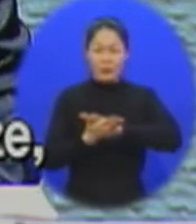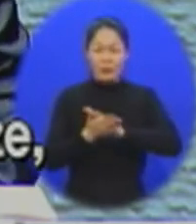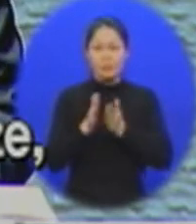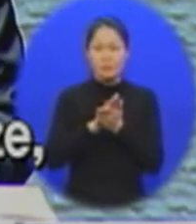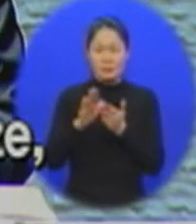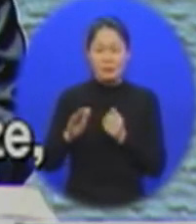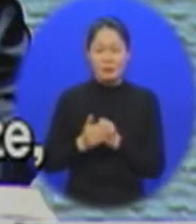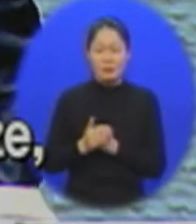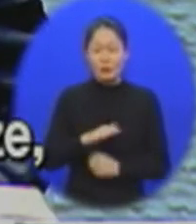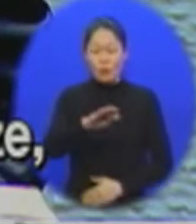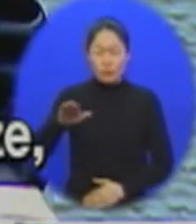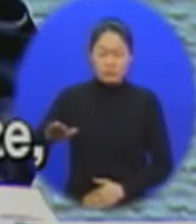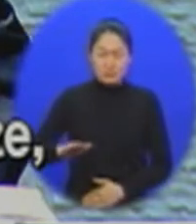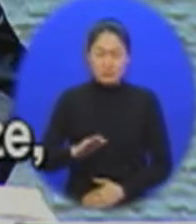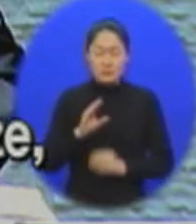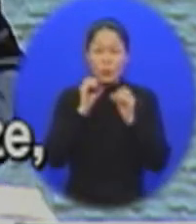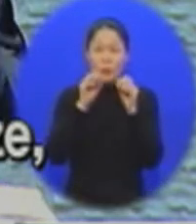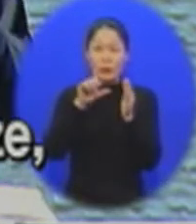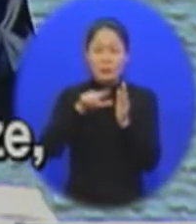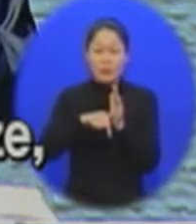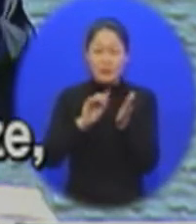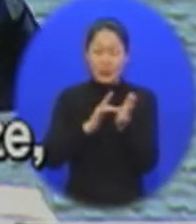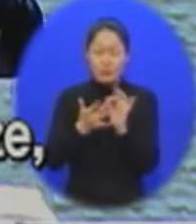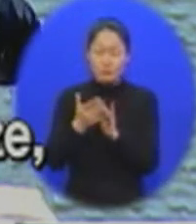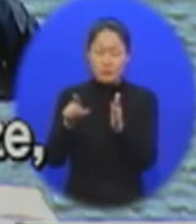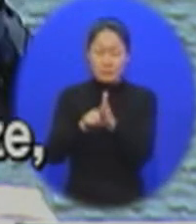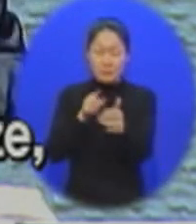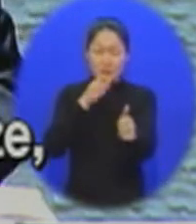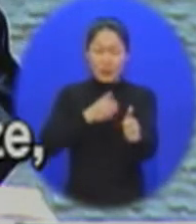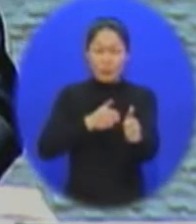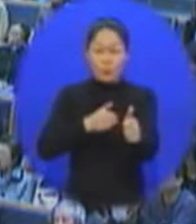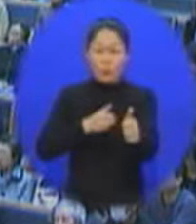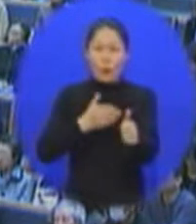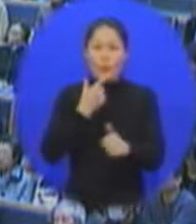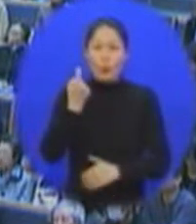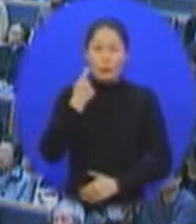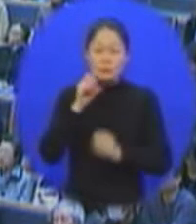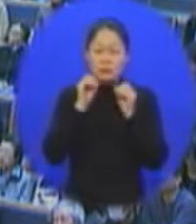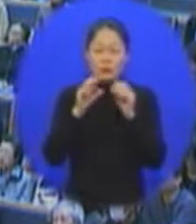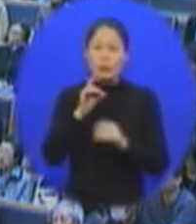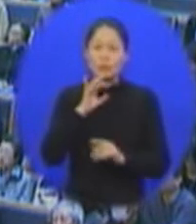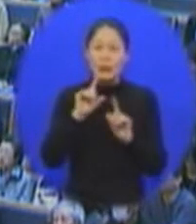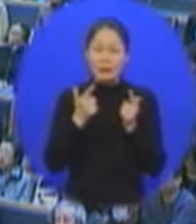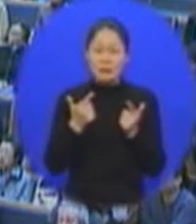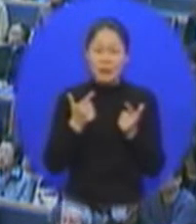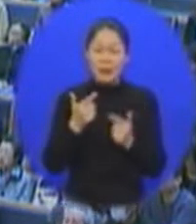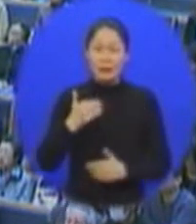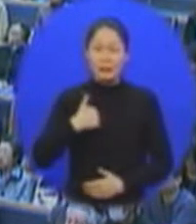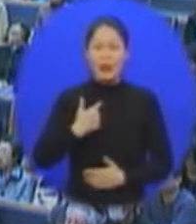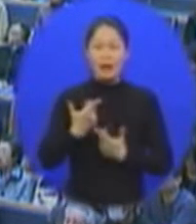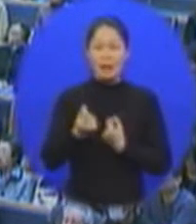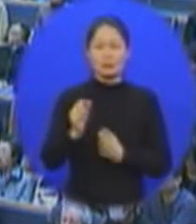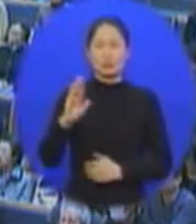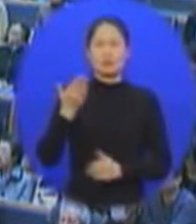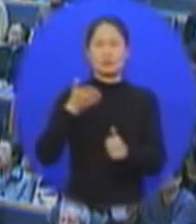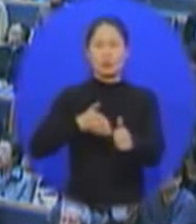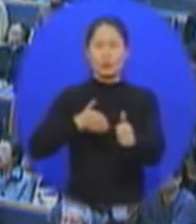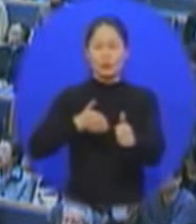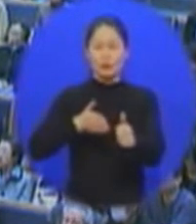여러분 여러분은 전도할 때 예수 믿어 라고 복음을 자랄 뿐만 아니고 나갔지 되세요